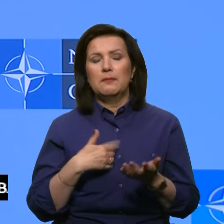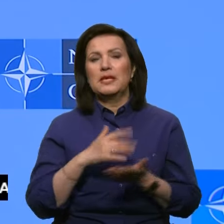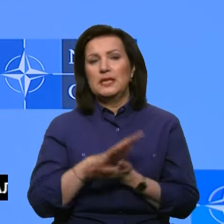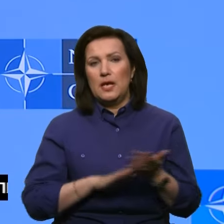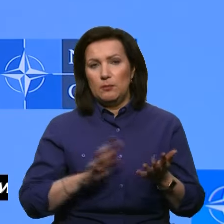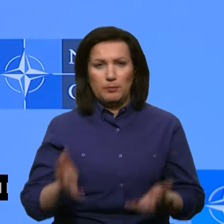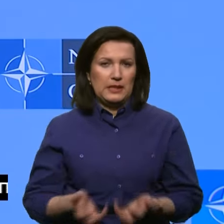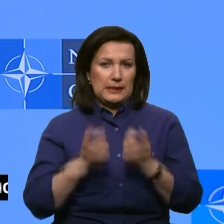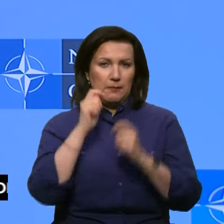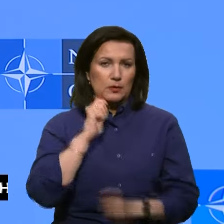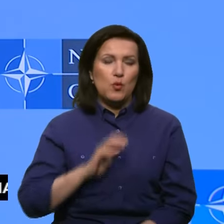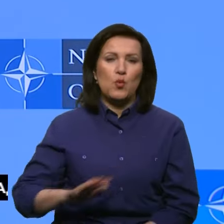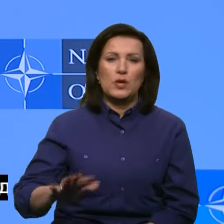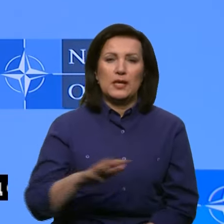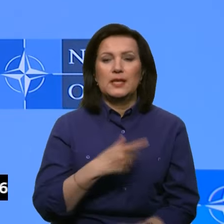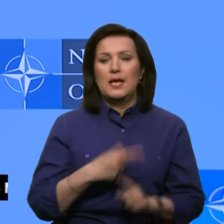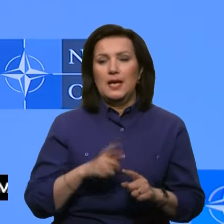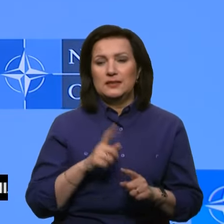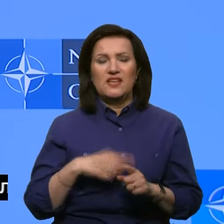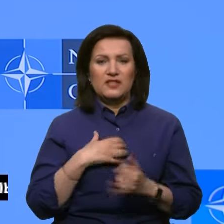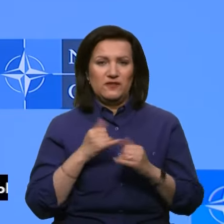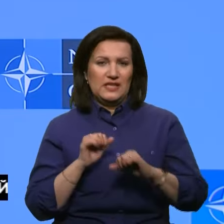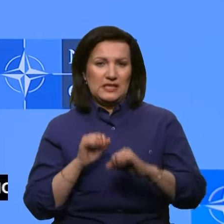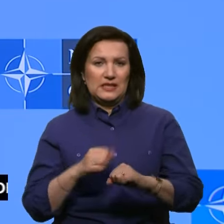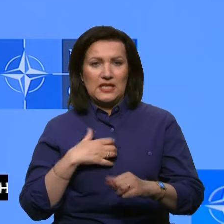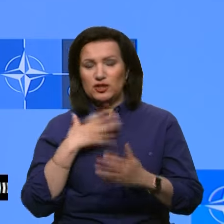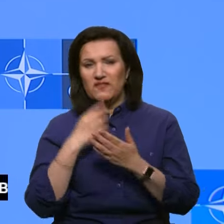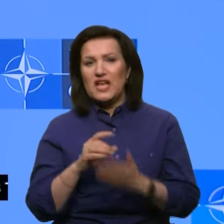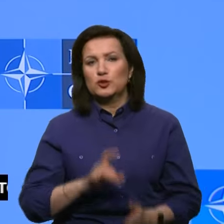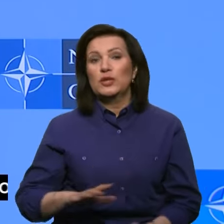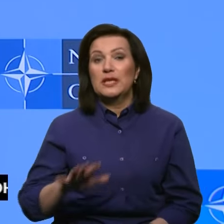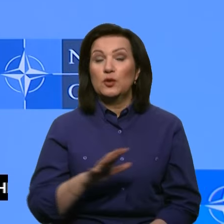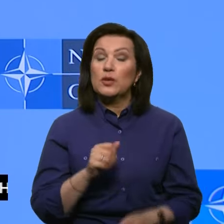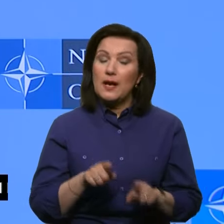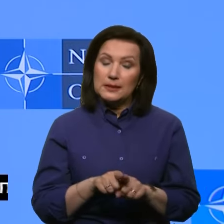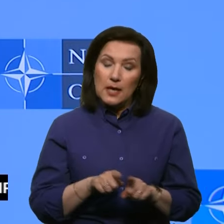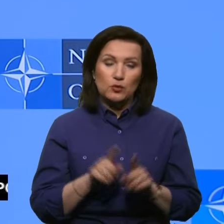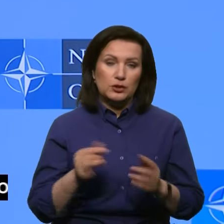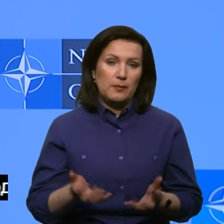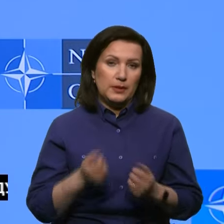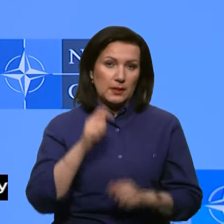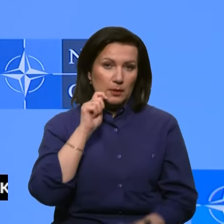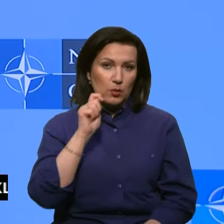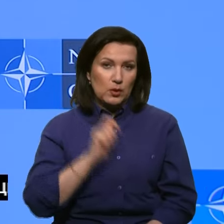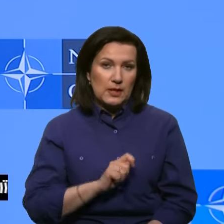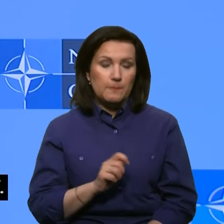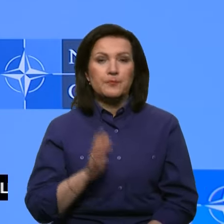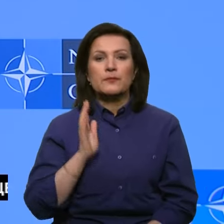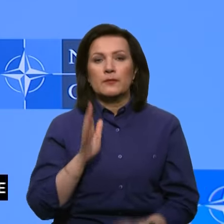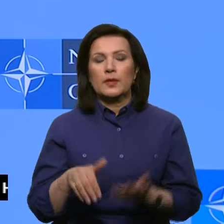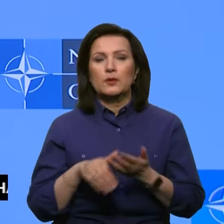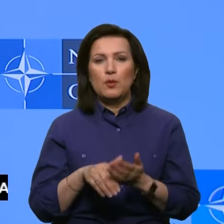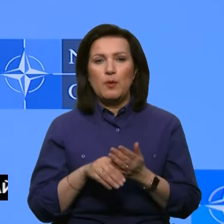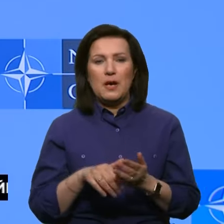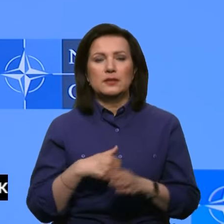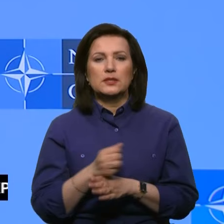надалі підтримуємо Україну. Це важливо для захисту нашої власної території, але також і для підтримки України. Ми будемо